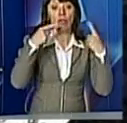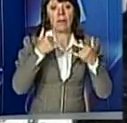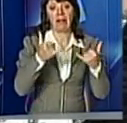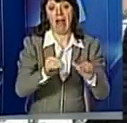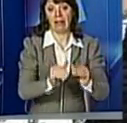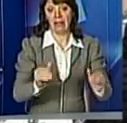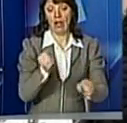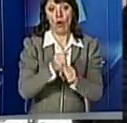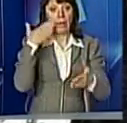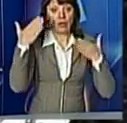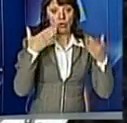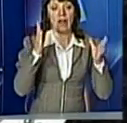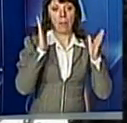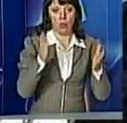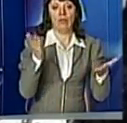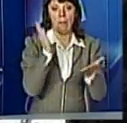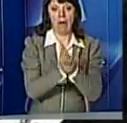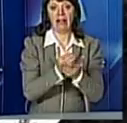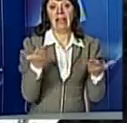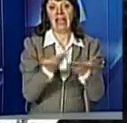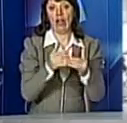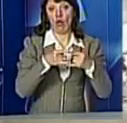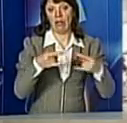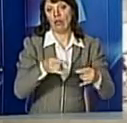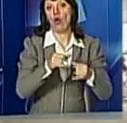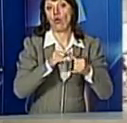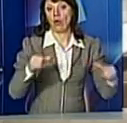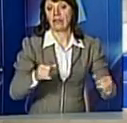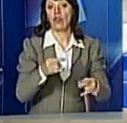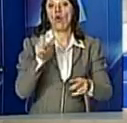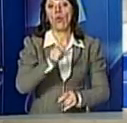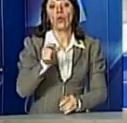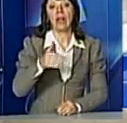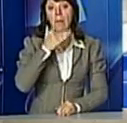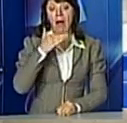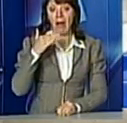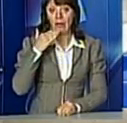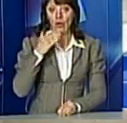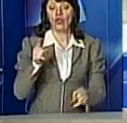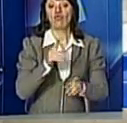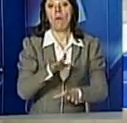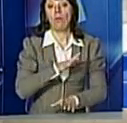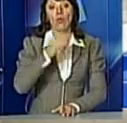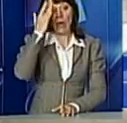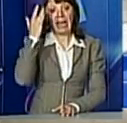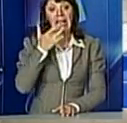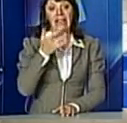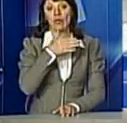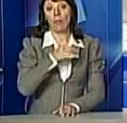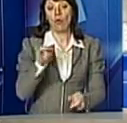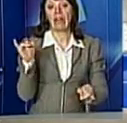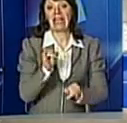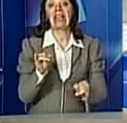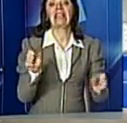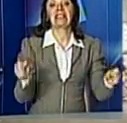ді зроблять якісь розваги тоді він буде мати перспективу розвитку людей тут завжди досить багато було особливо в літню пору та і